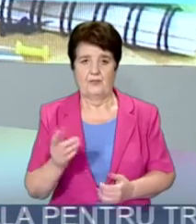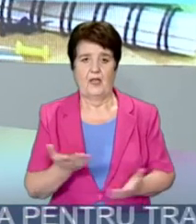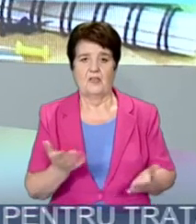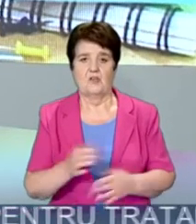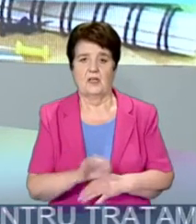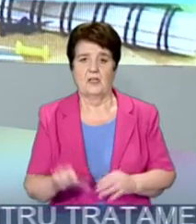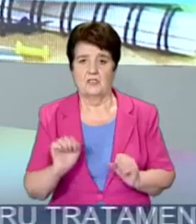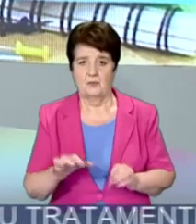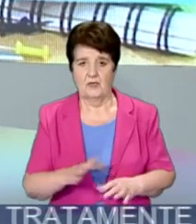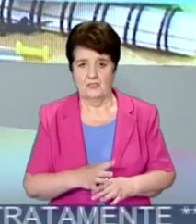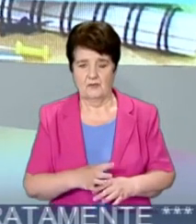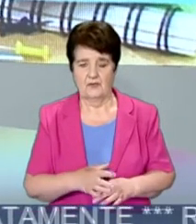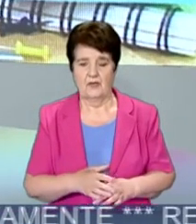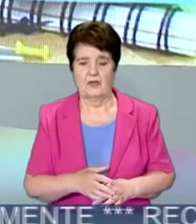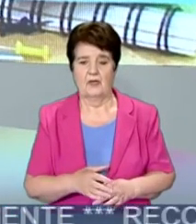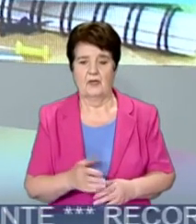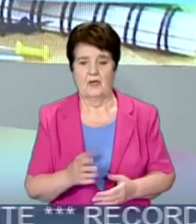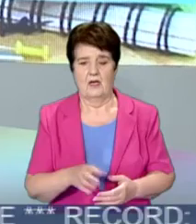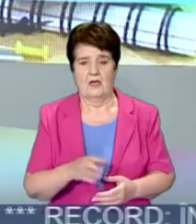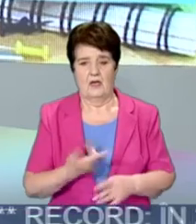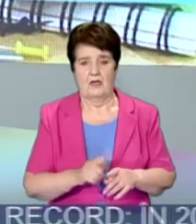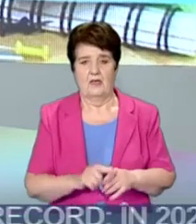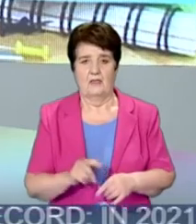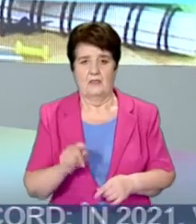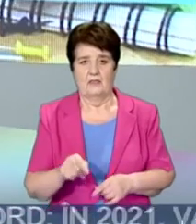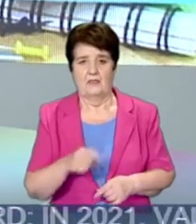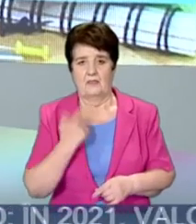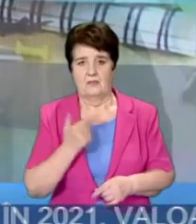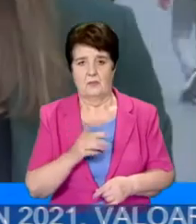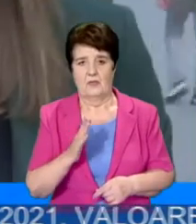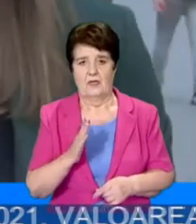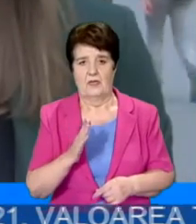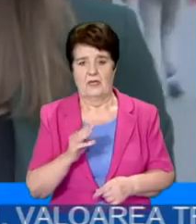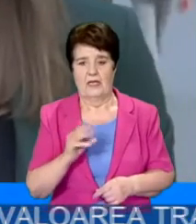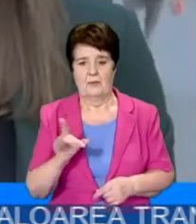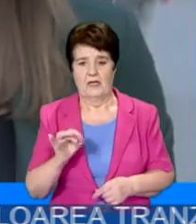pot fi găsite, ne spune colega mea, Valeria Tăbârța. Valeria, bună seara, te ascultăm!